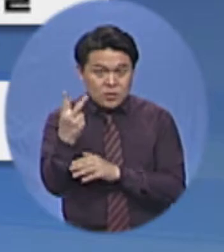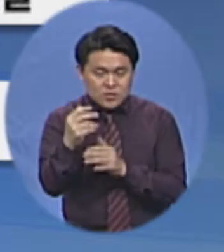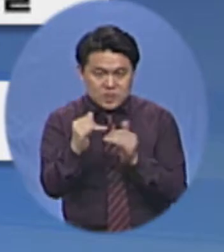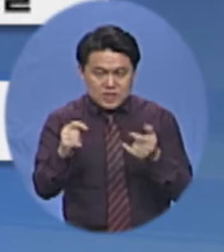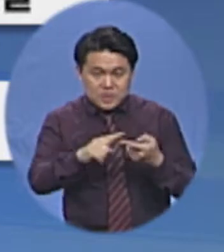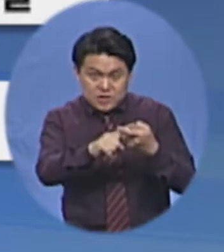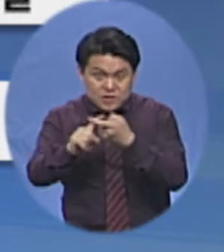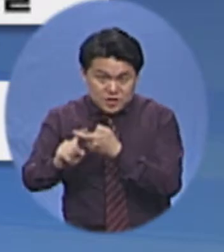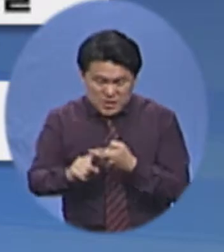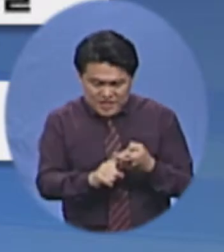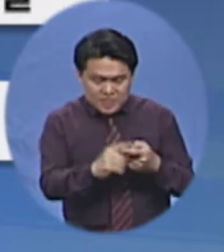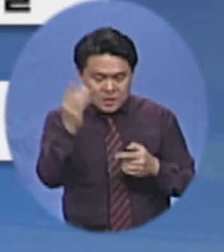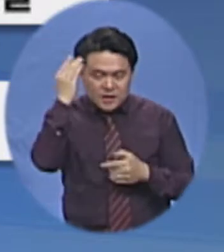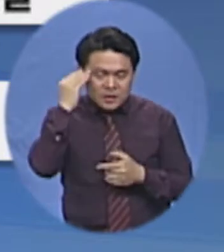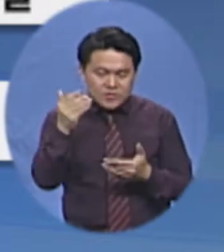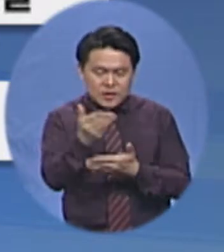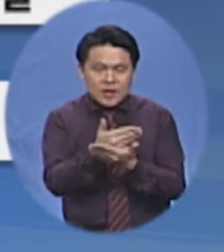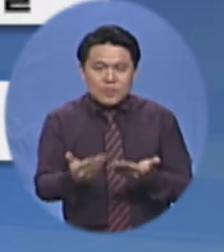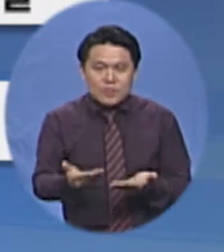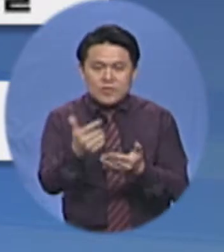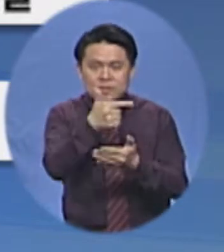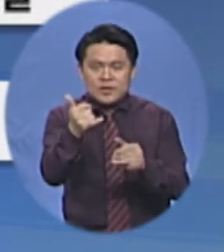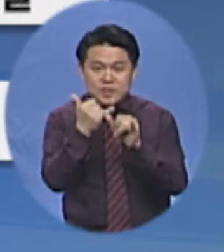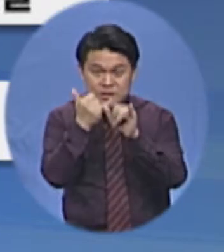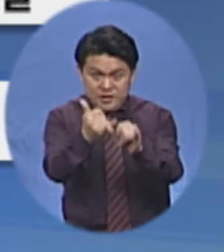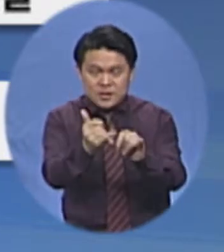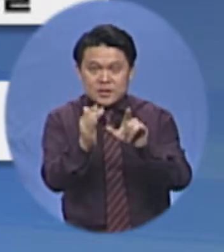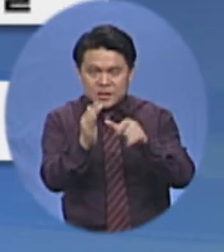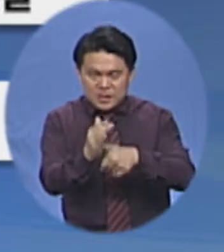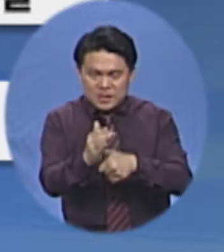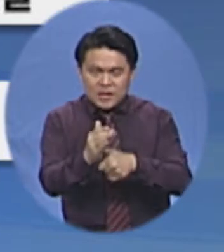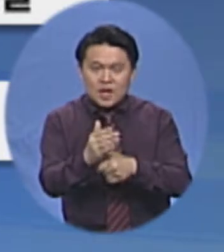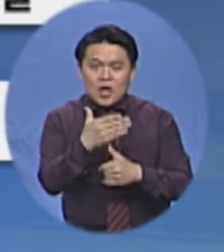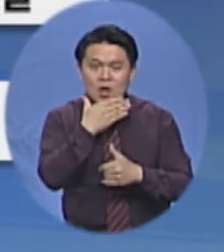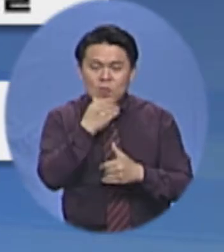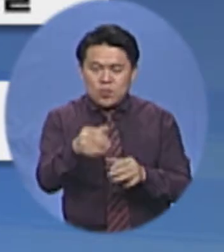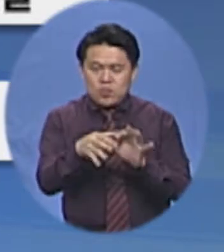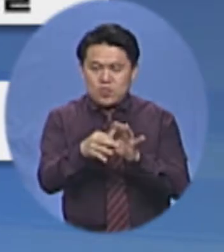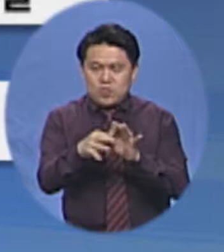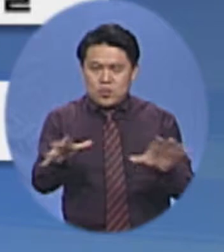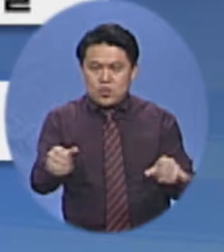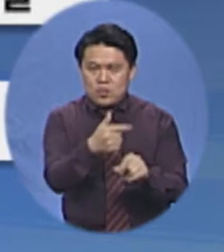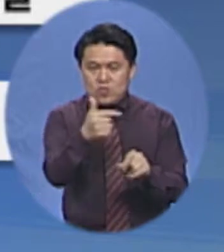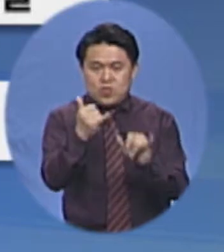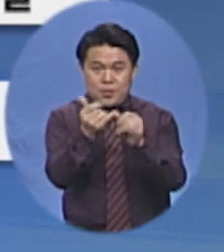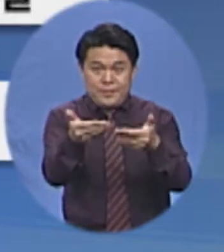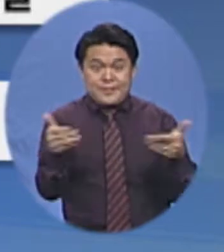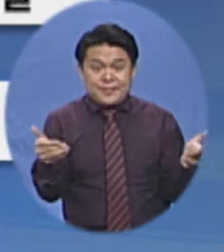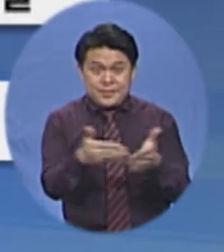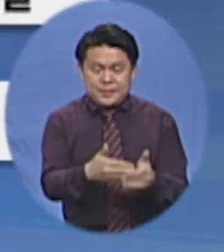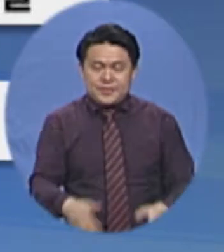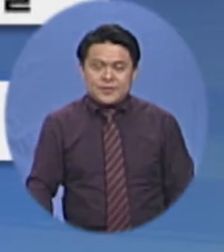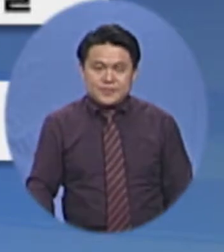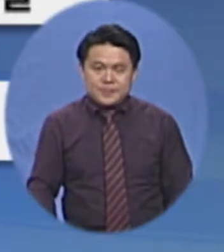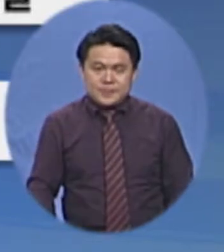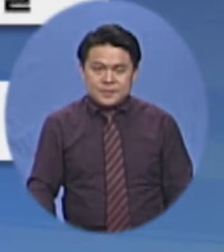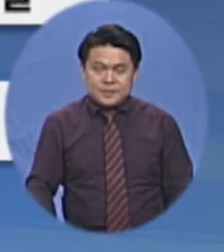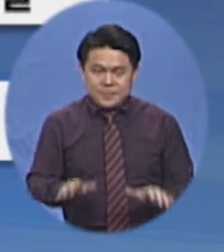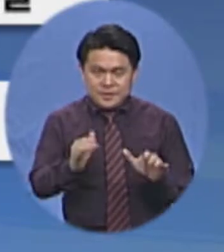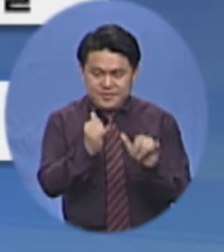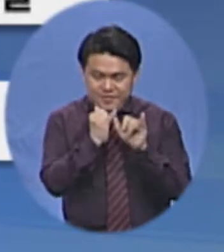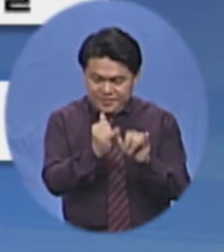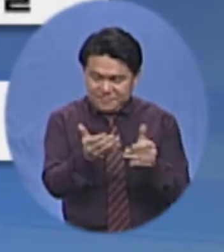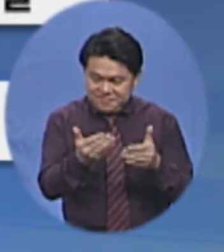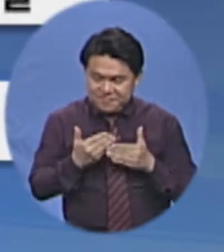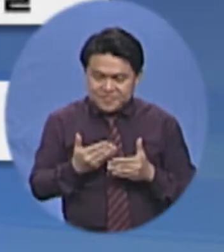한국언론인연합회에서 주최하는 대한민국 나눔봉사 대상 시상식에서 보건복지부문 종합대상을 수상했습니다. 양 의원은 이번